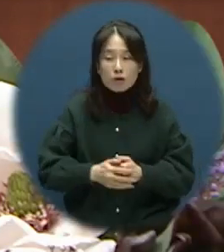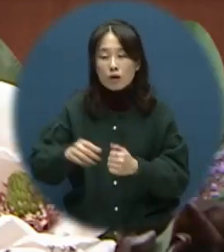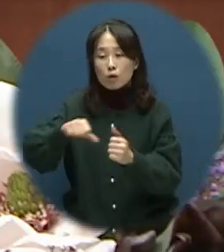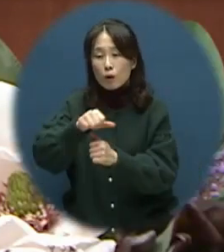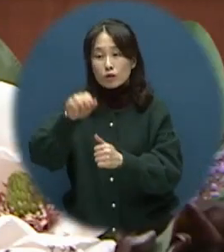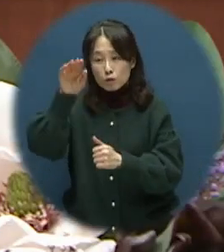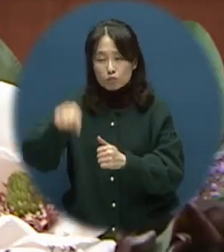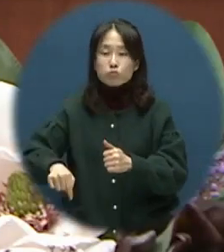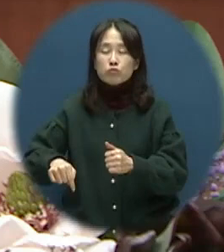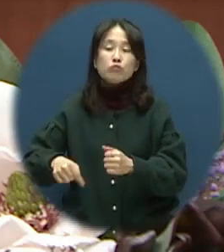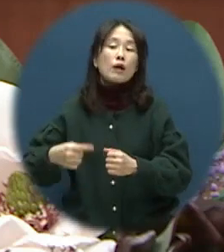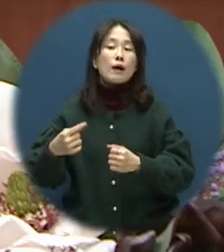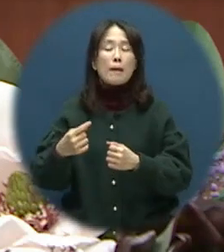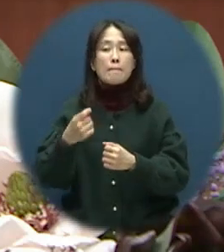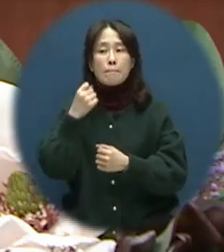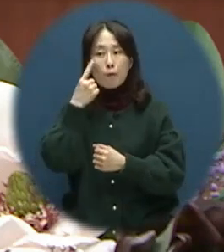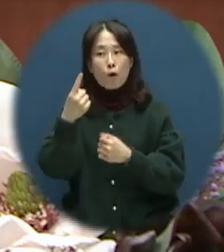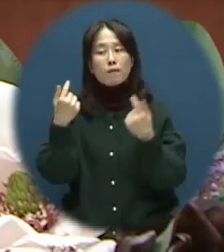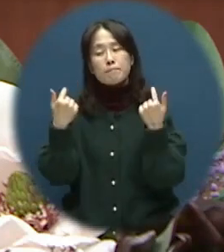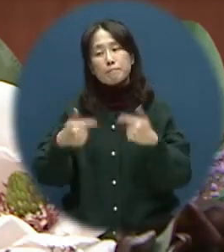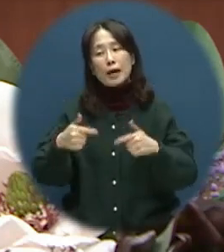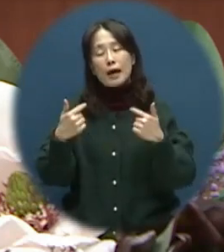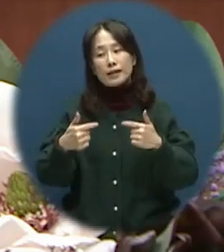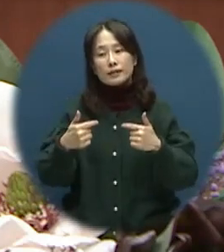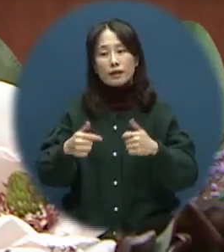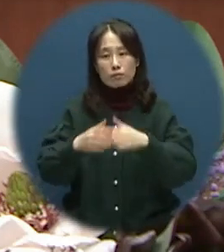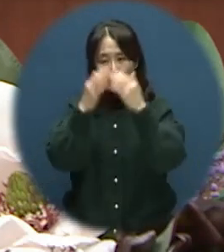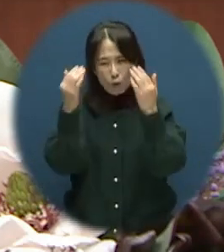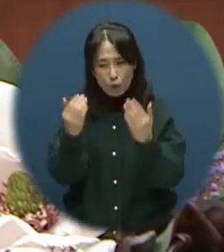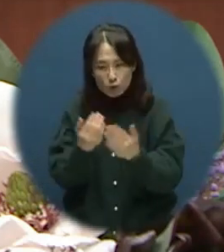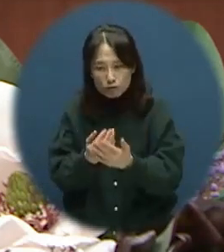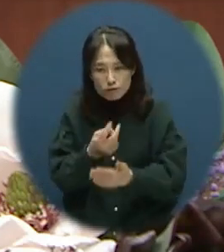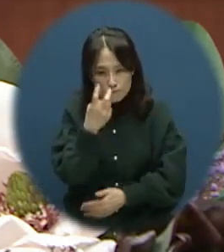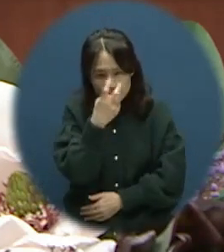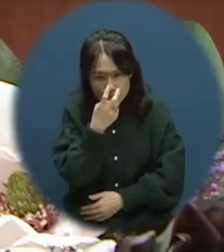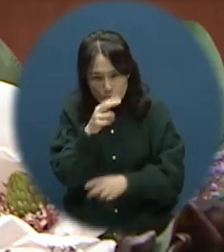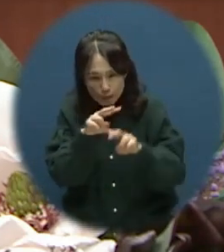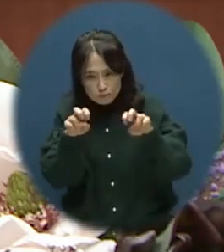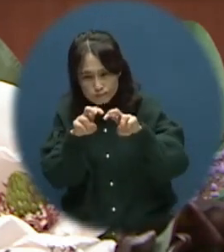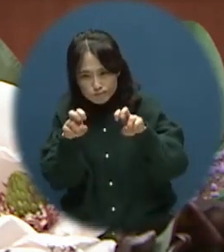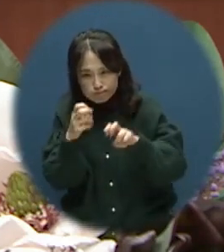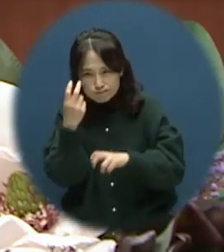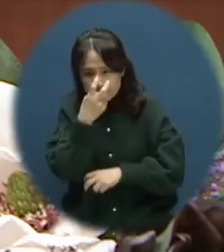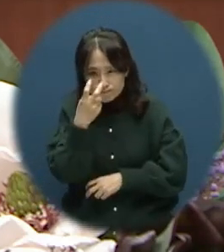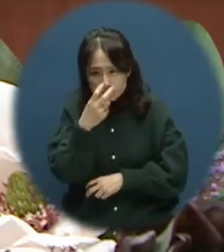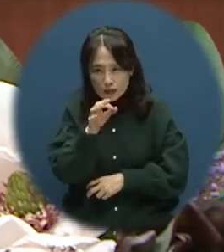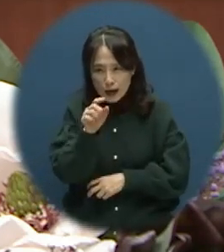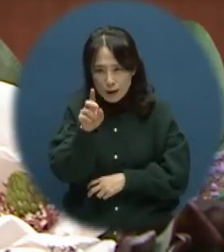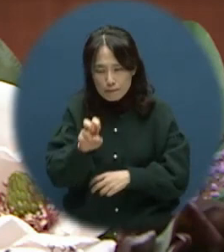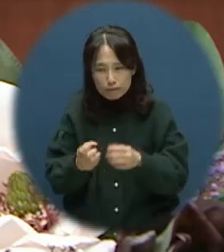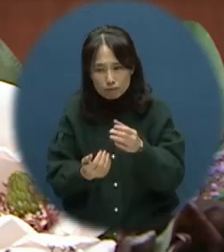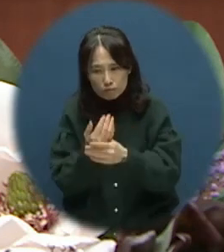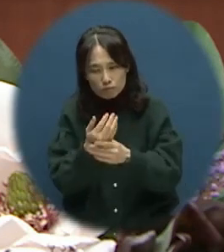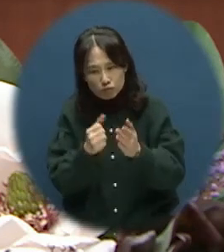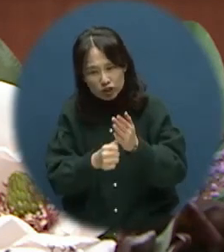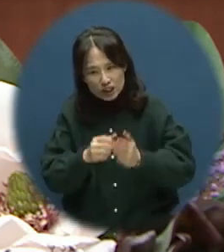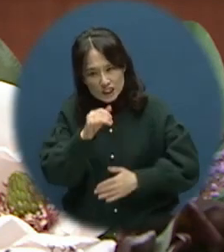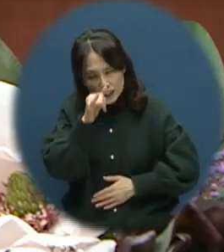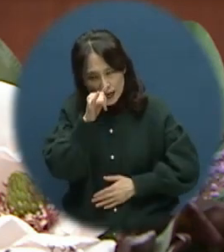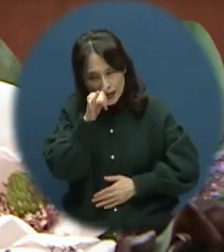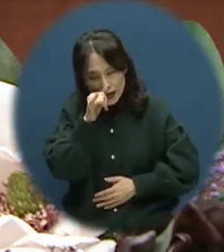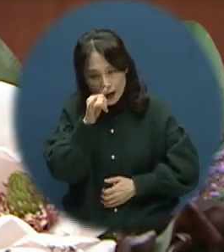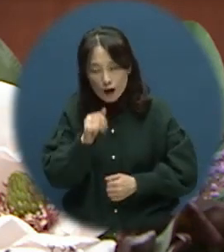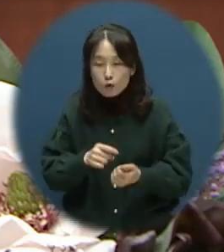예. 국립환경과학원이 매달 전 제품을 분석을 해서 발표를 해요. 발암 물질 육각크롬과 중금속 한 네 가지